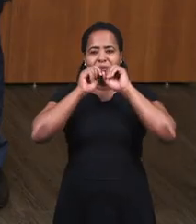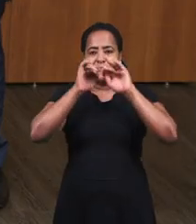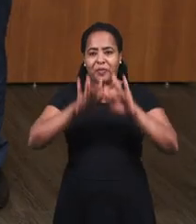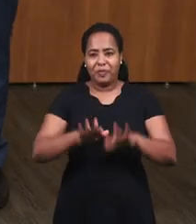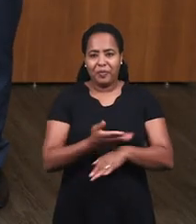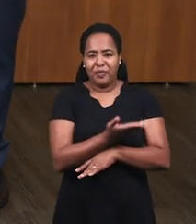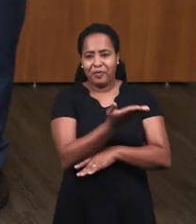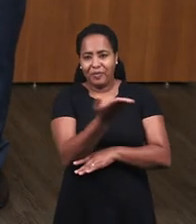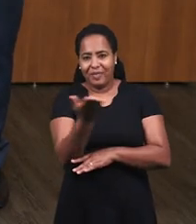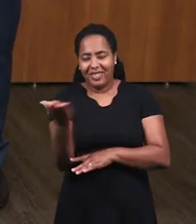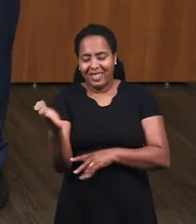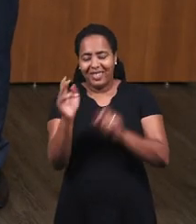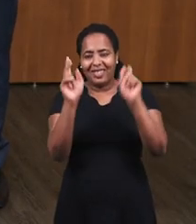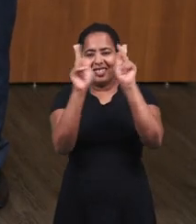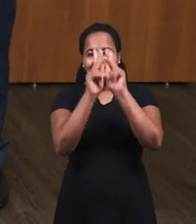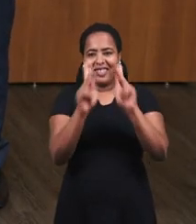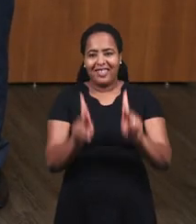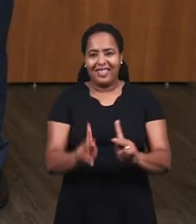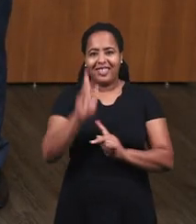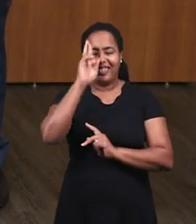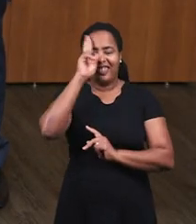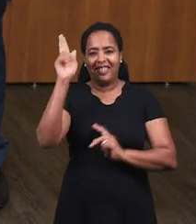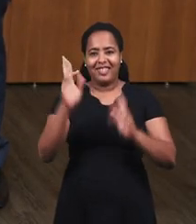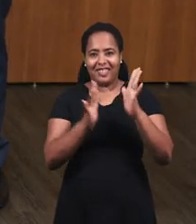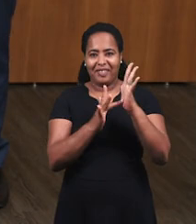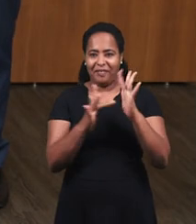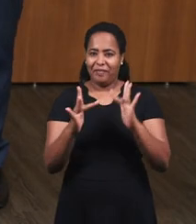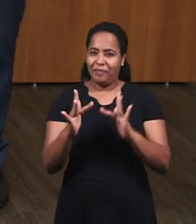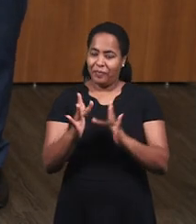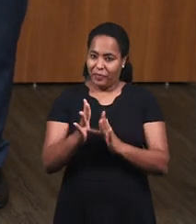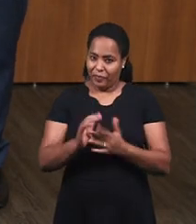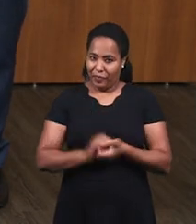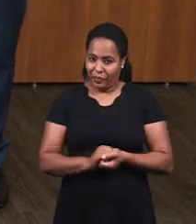Deus Dieu abençoe. bénisse à tous dans la paix du Seigneur Jésus.